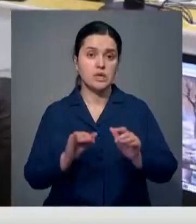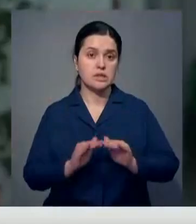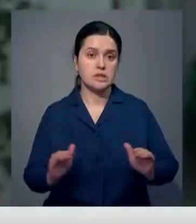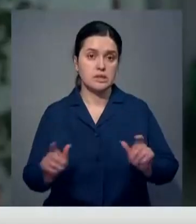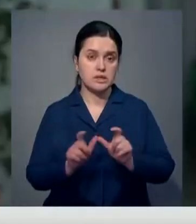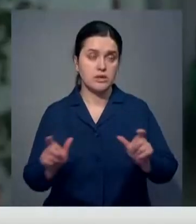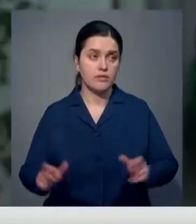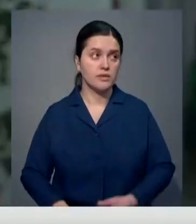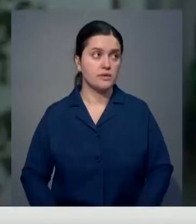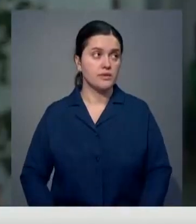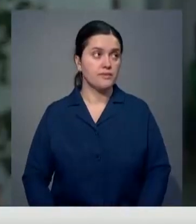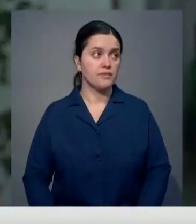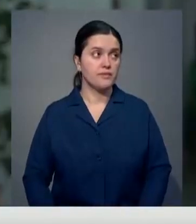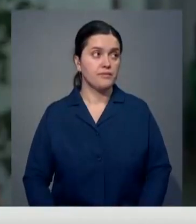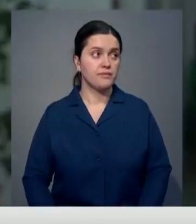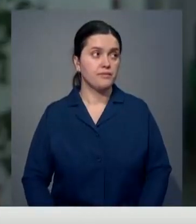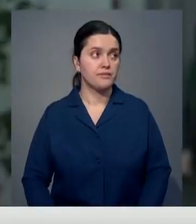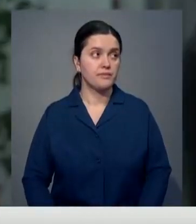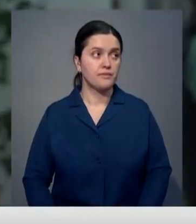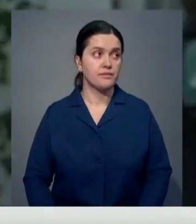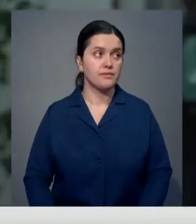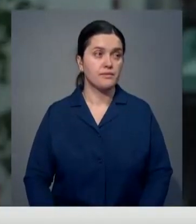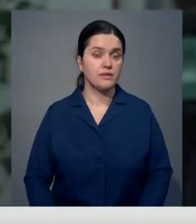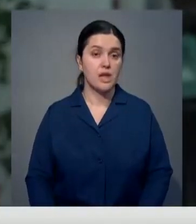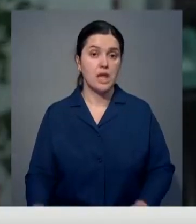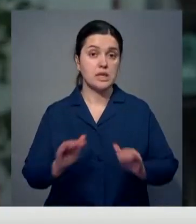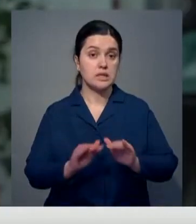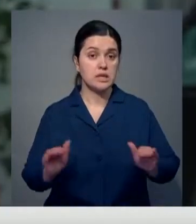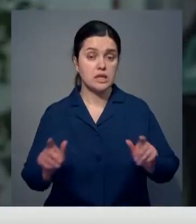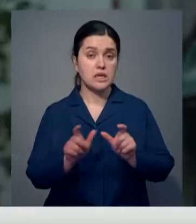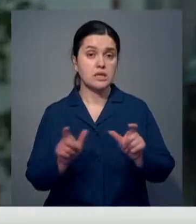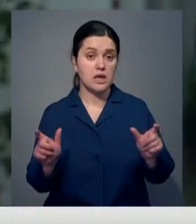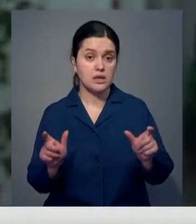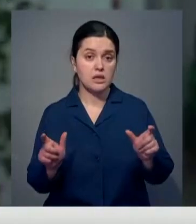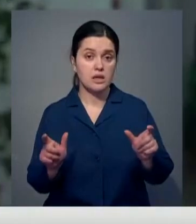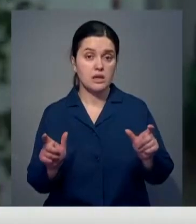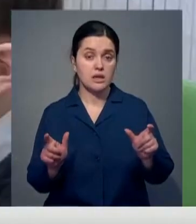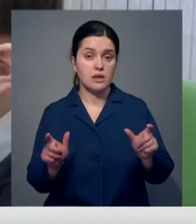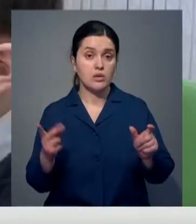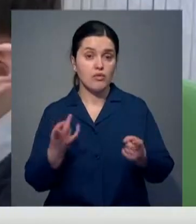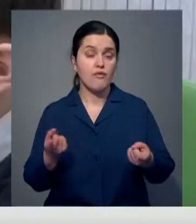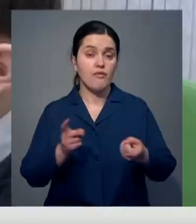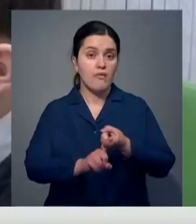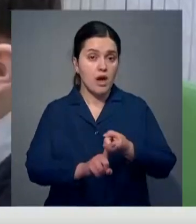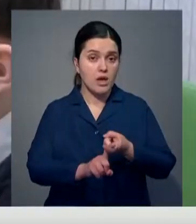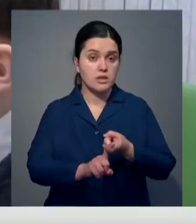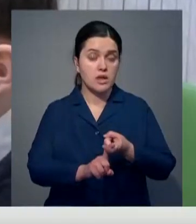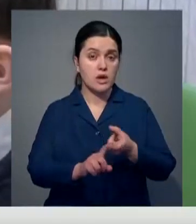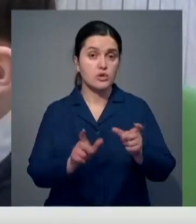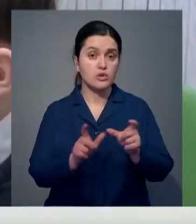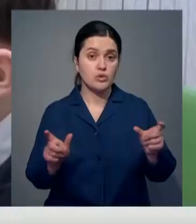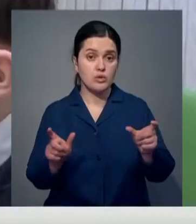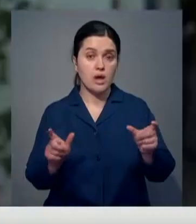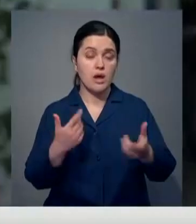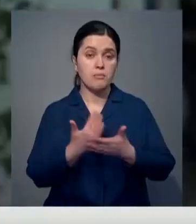садов. Если бы детские сады, удаленные, да, от школы, как мини-центры, были связаны со школой, заходишь